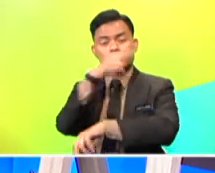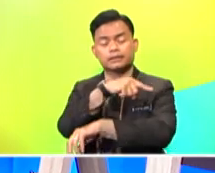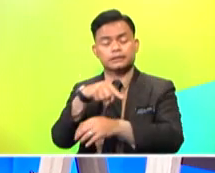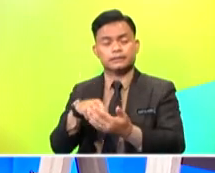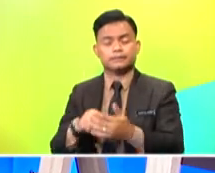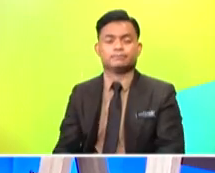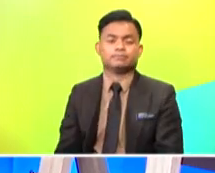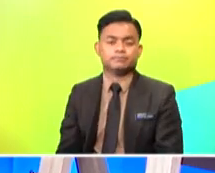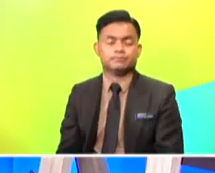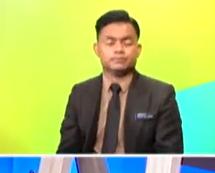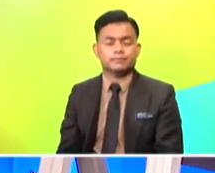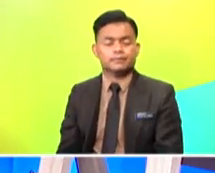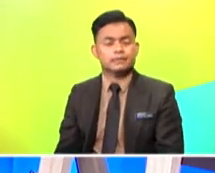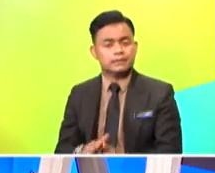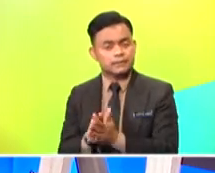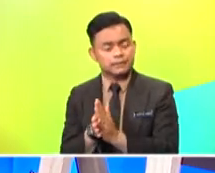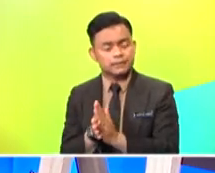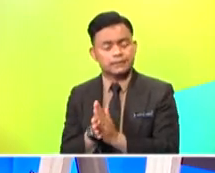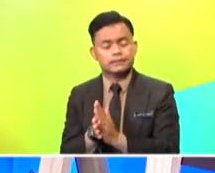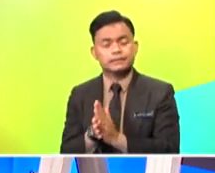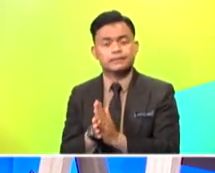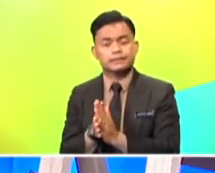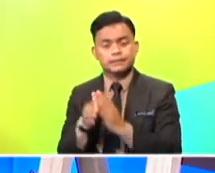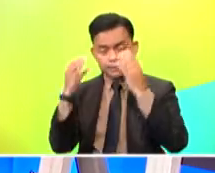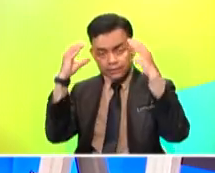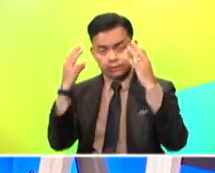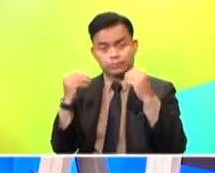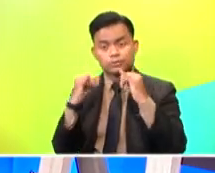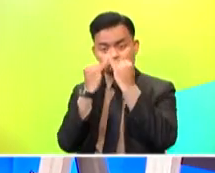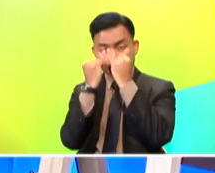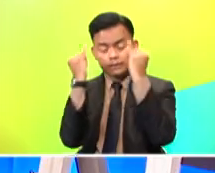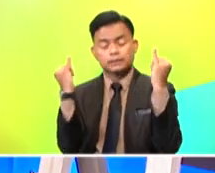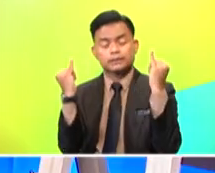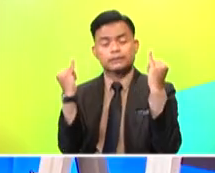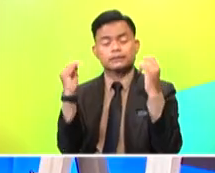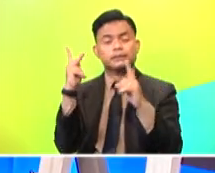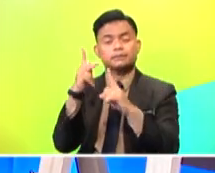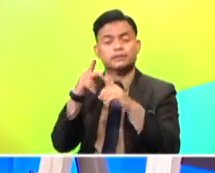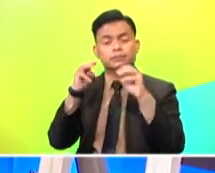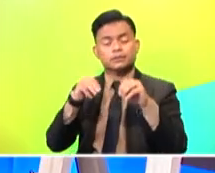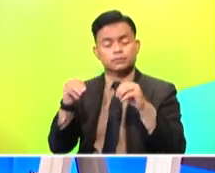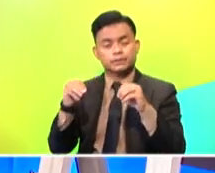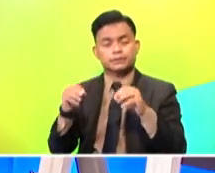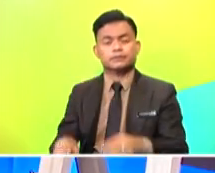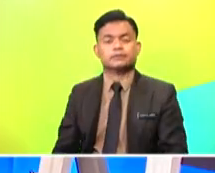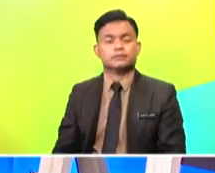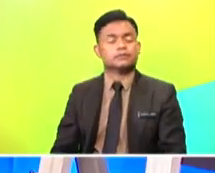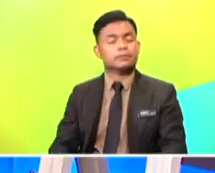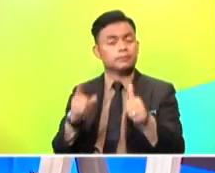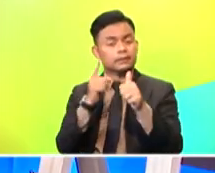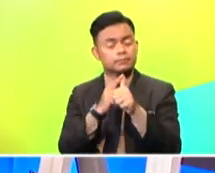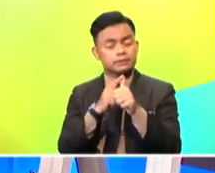kepada murid-murid apa kemahiran yang kita akan belajar. Kita ada dua kemahiran. Baik. Pertama, kemahiran